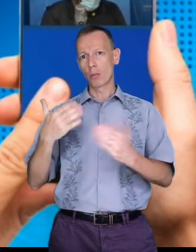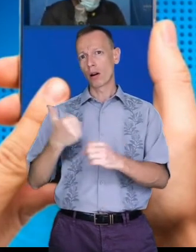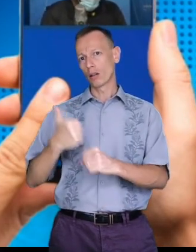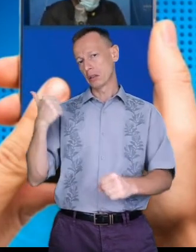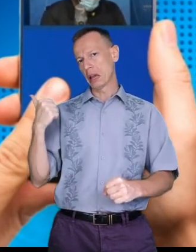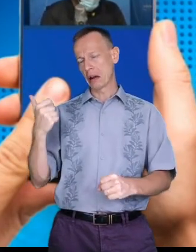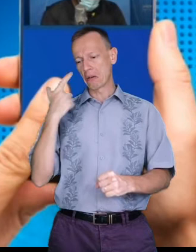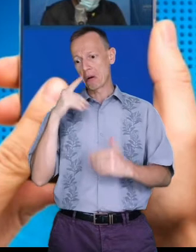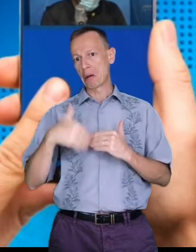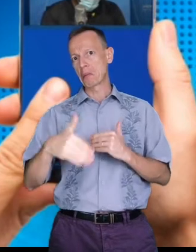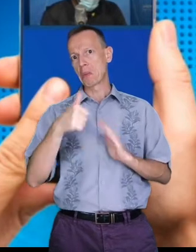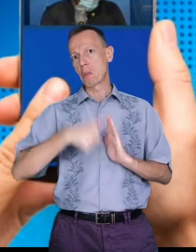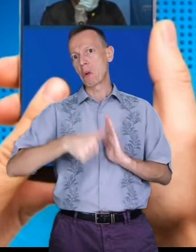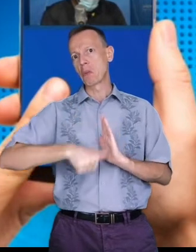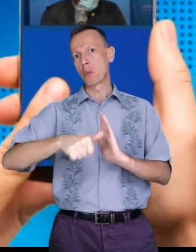fin de l'année. Donc